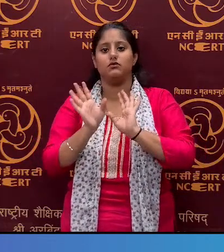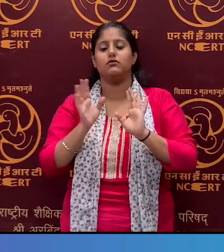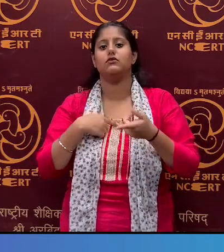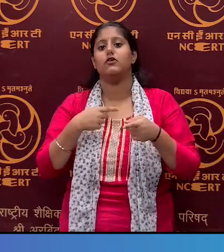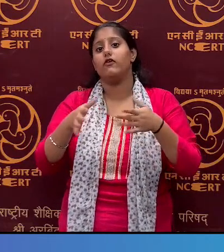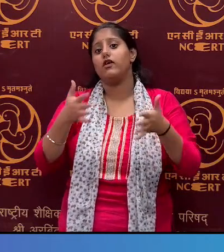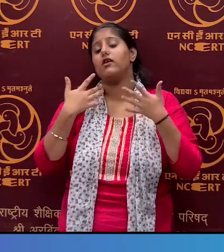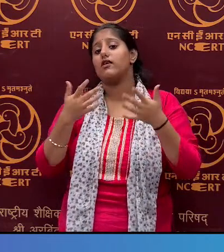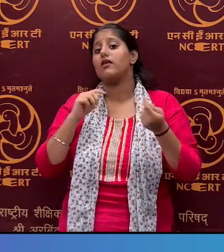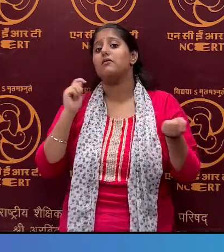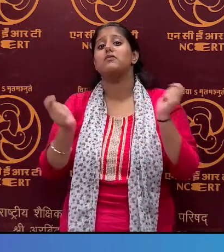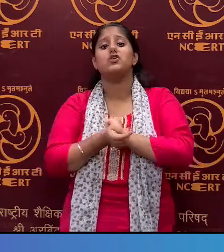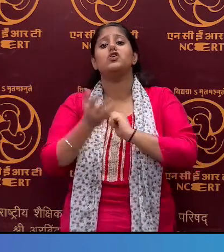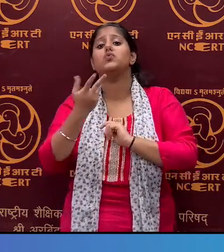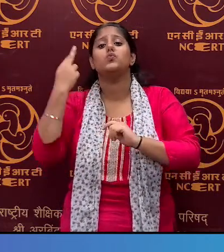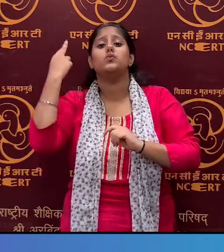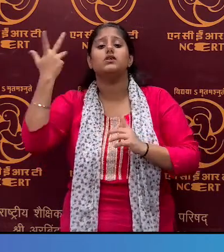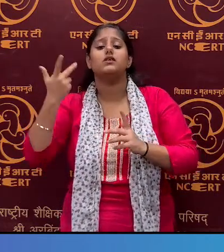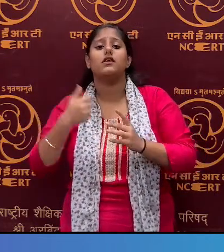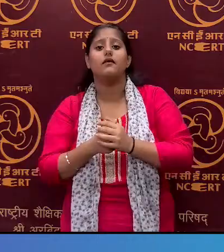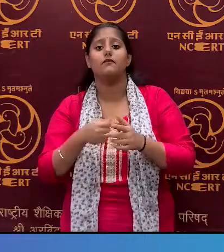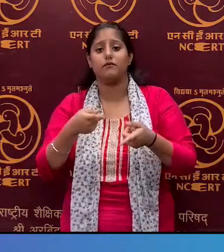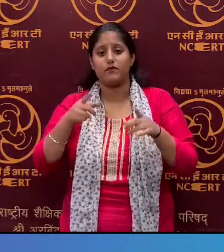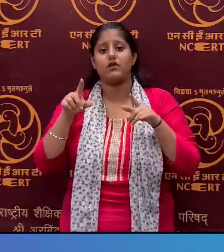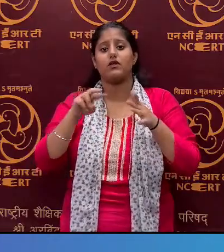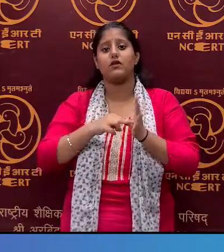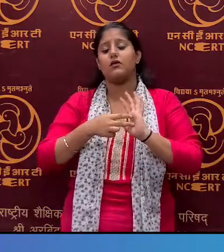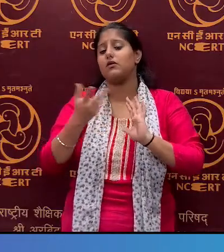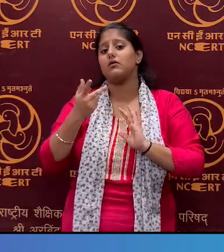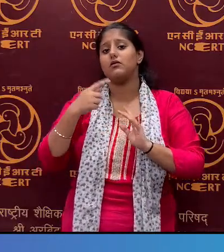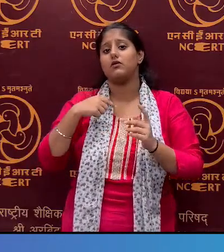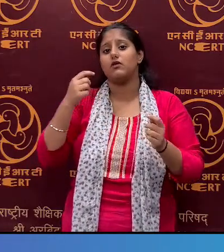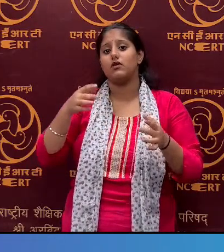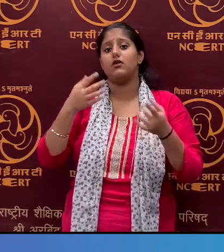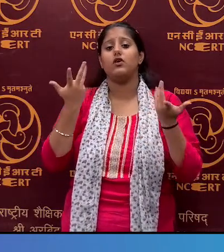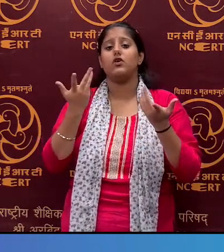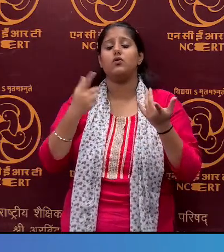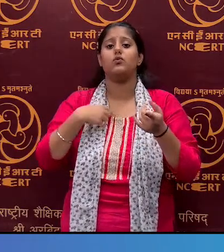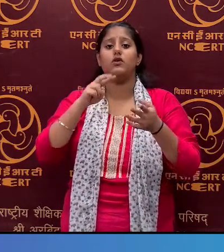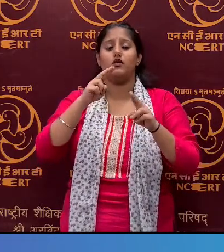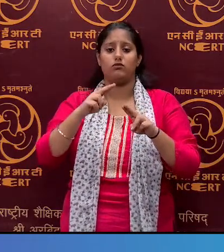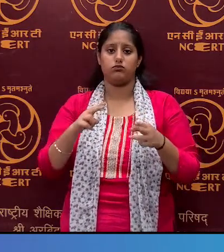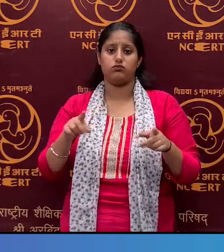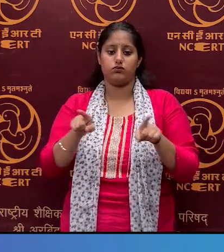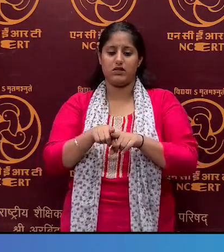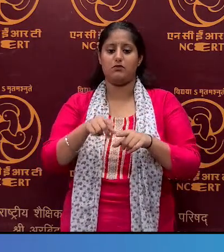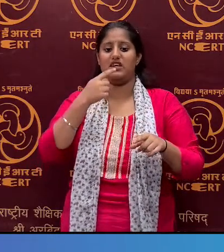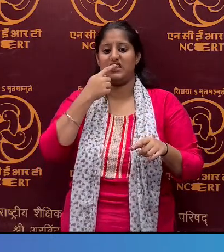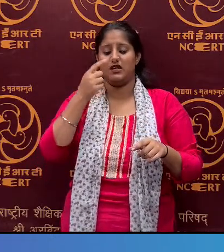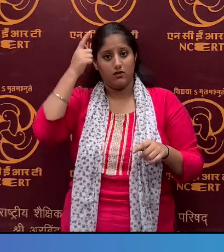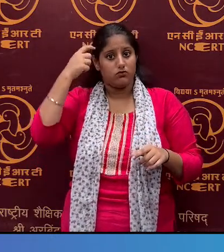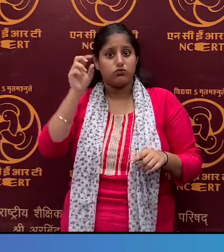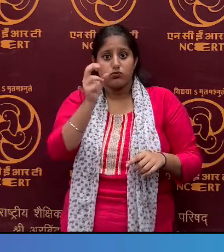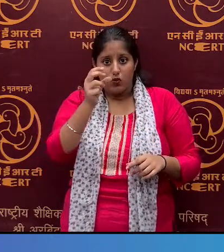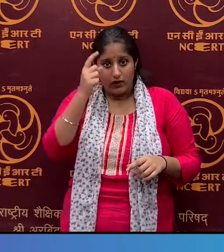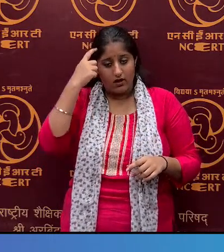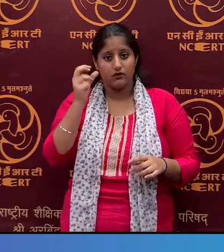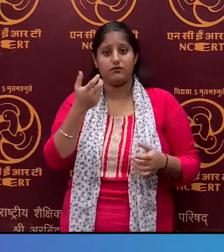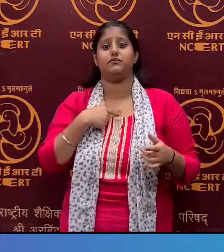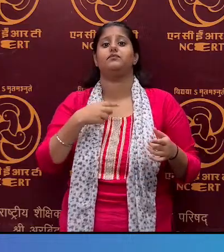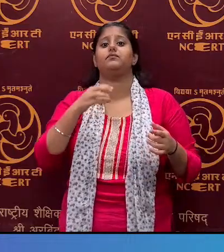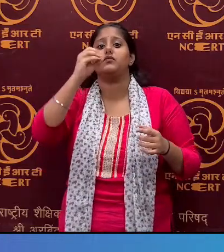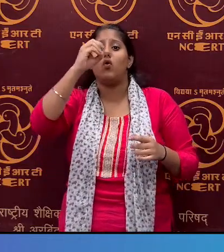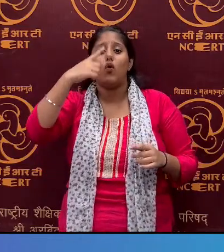क्लाइमेट चेंज है क्यों? क्लाइमेट चेंज इज बेसिकली बिकॉज ऑफ बर्निंग फॉसल फ्यूल like coal, oil, right, is